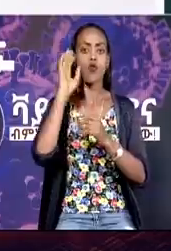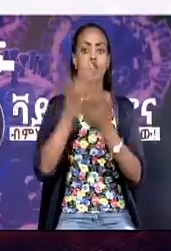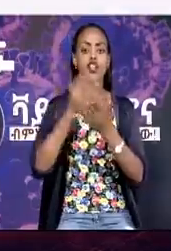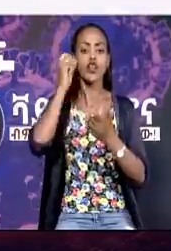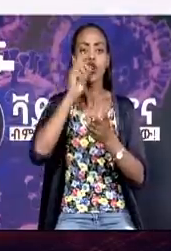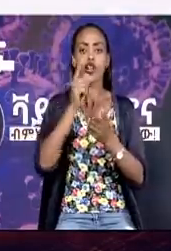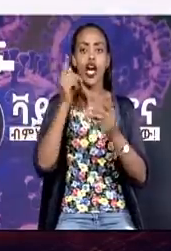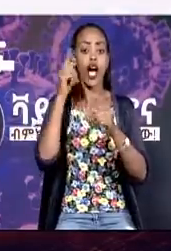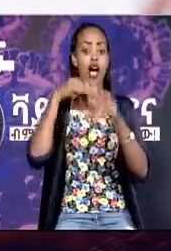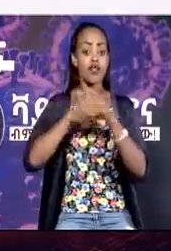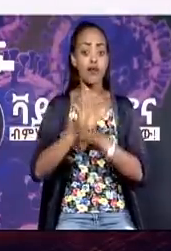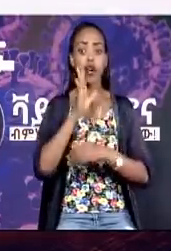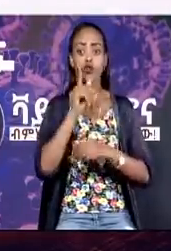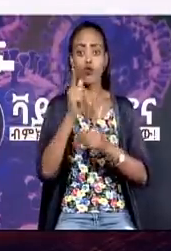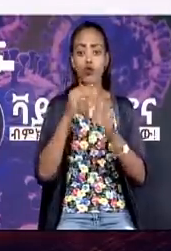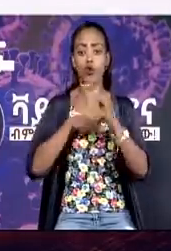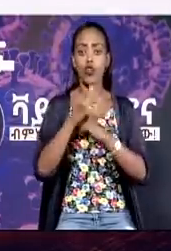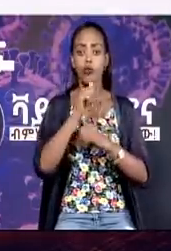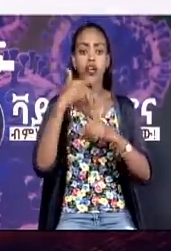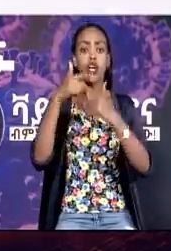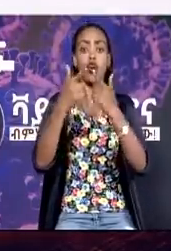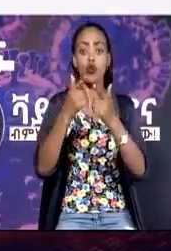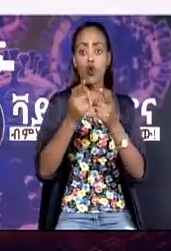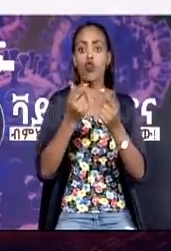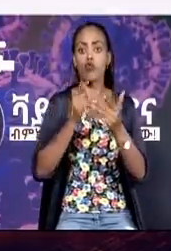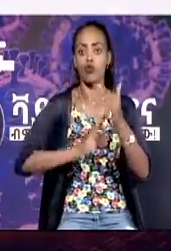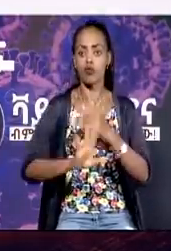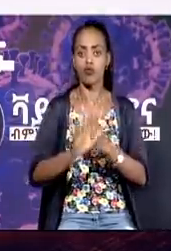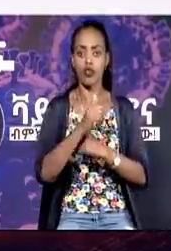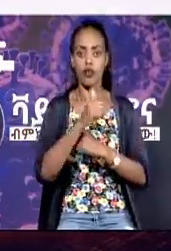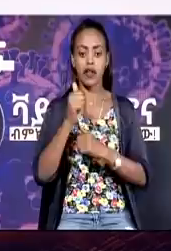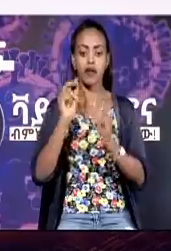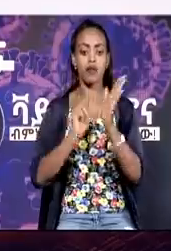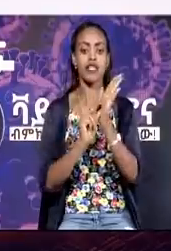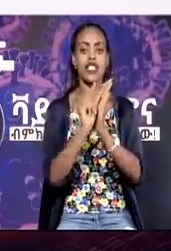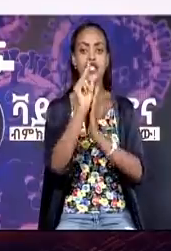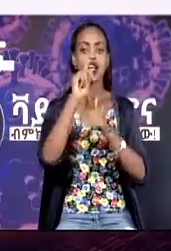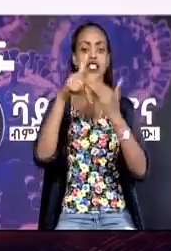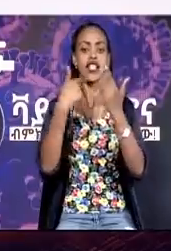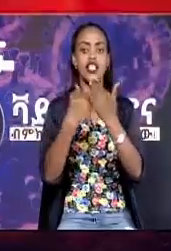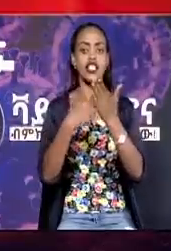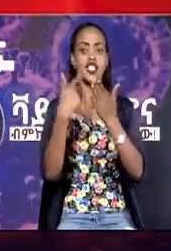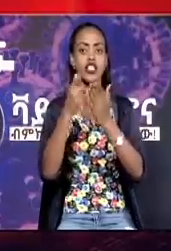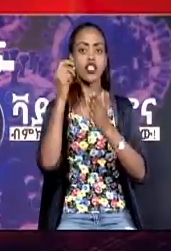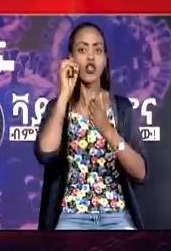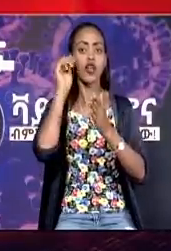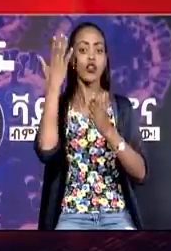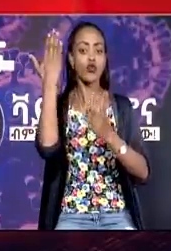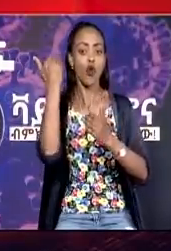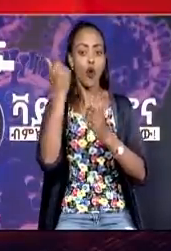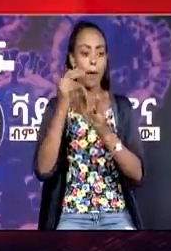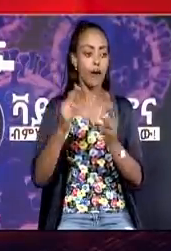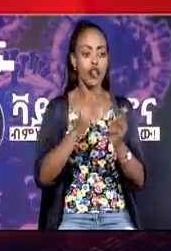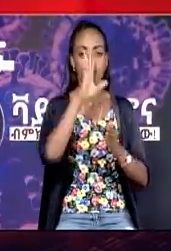መዓልቲ እዩ ተወሊዱ እምበር ከይዱ ከይዱ ምውላዱ እየተርፍ ነይሩ ቀልጢፉ ተወሊዱ ብልጽግና። ስለዚ እቲ ህወደግ ዝነበሮ መንገዲ ዝፈጠሮ